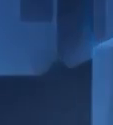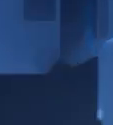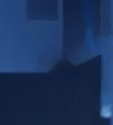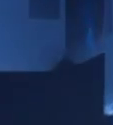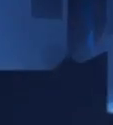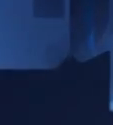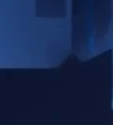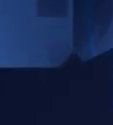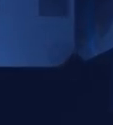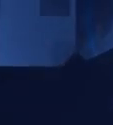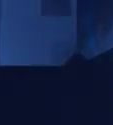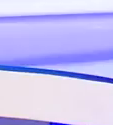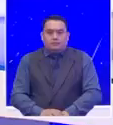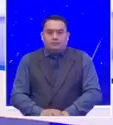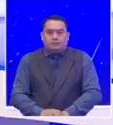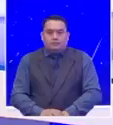ЖТСУ.